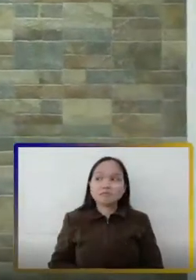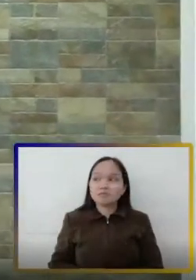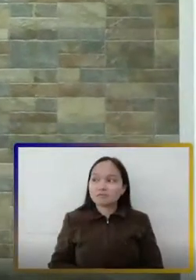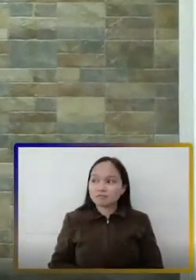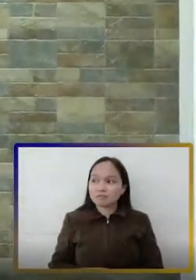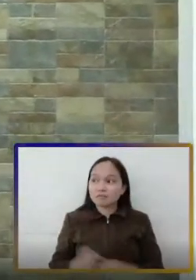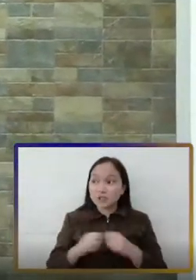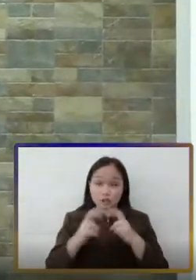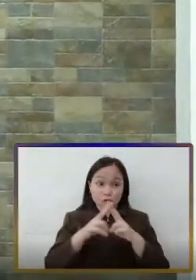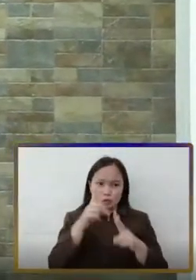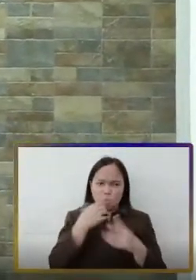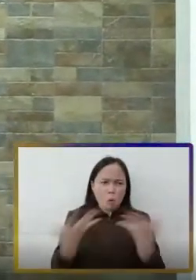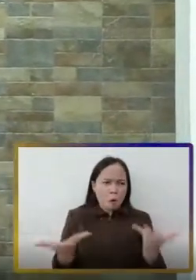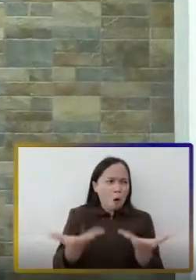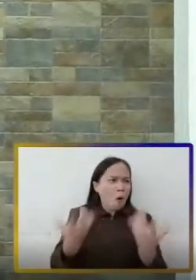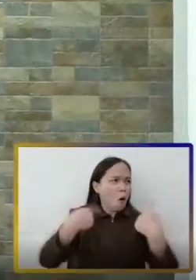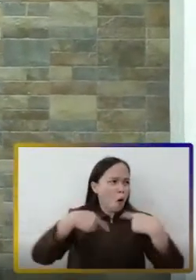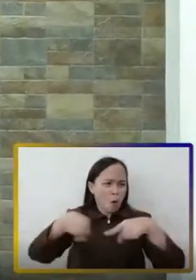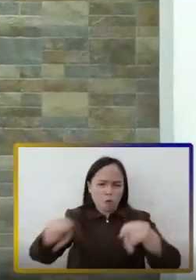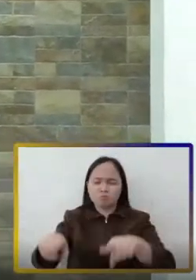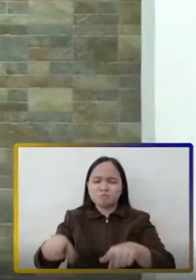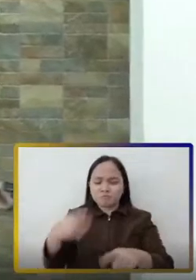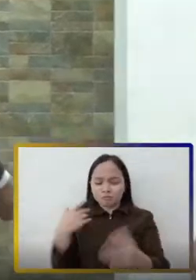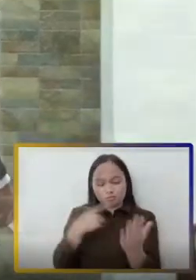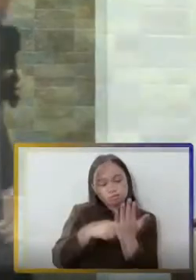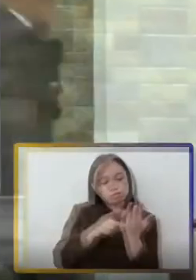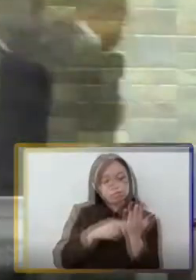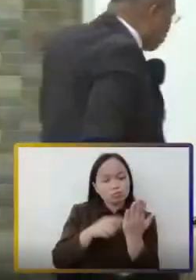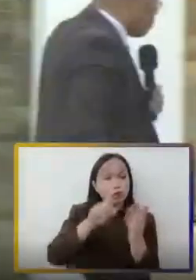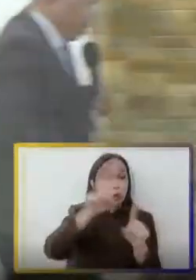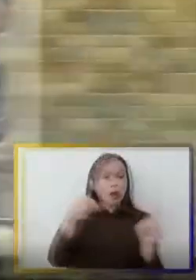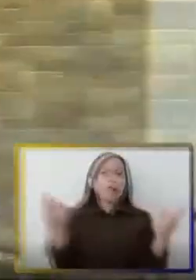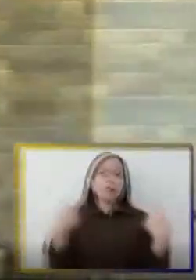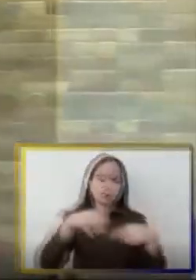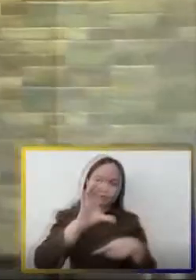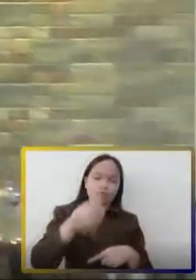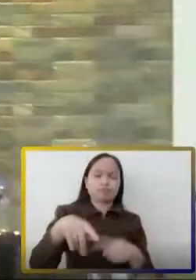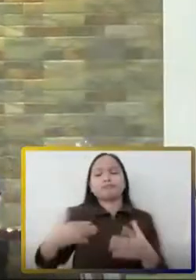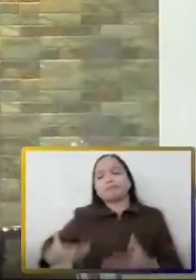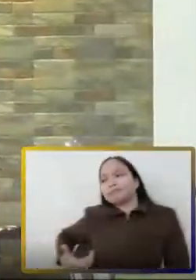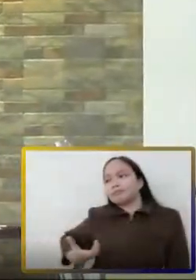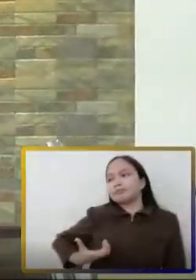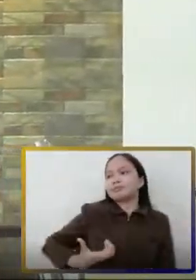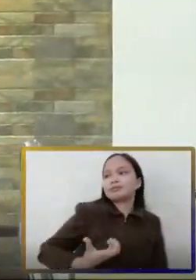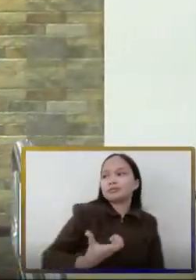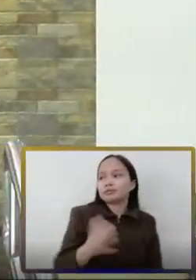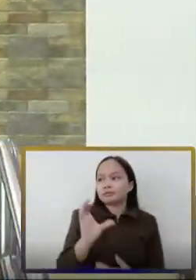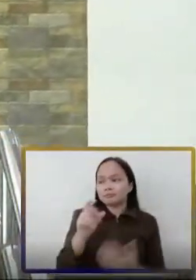Kahit saan kayo pumunta, hawak nyo na. Punta tayo ng restroom, kasama natin to.